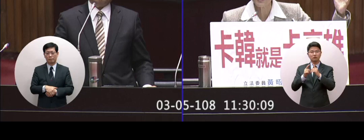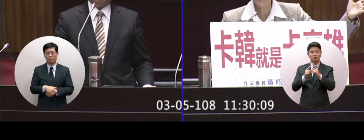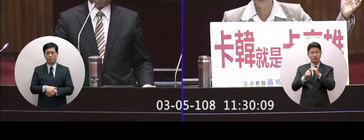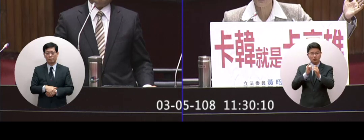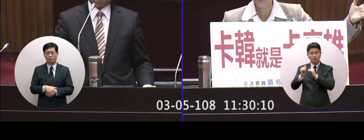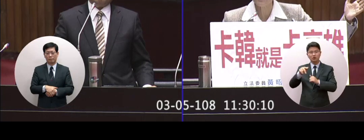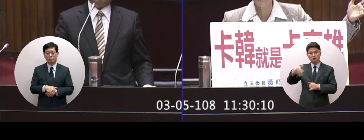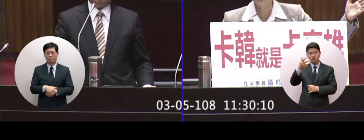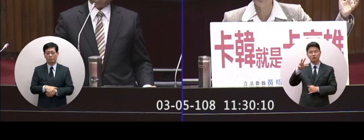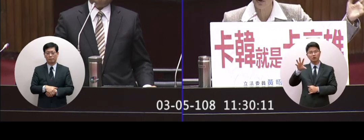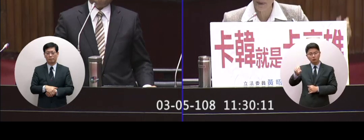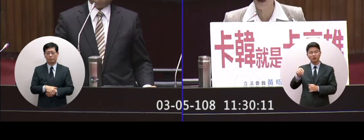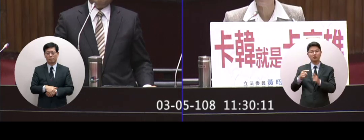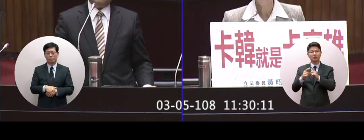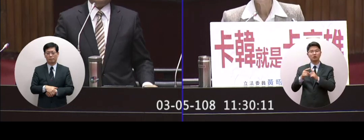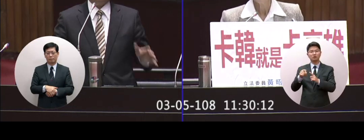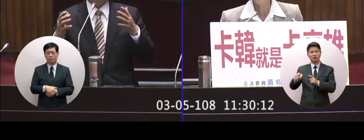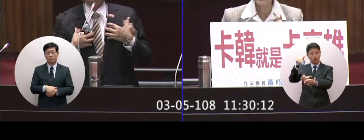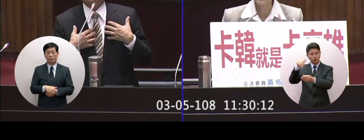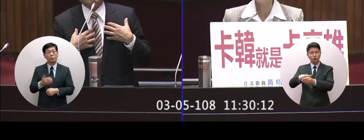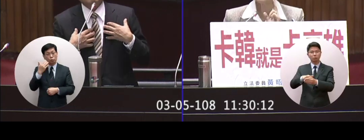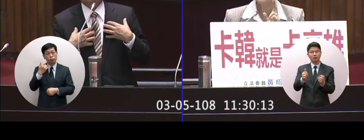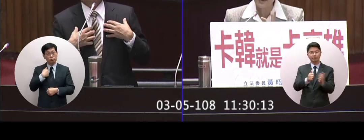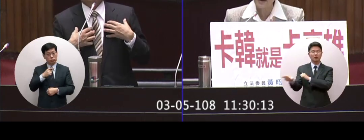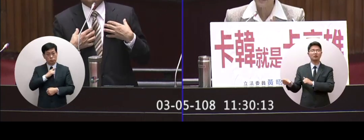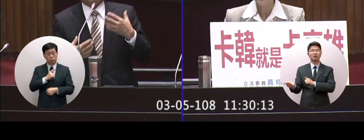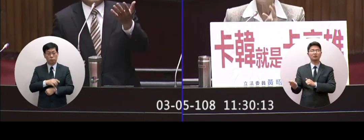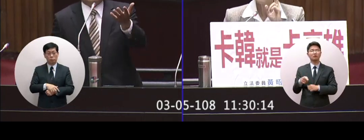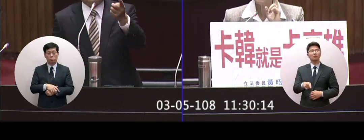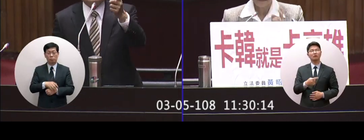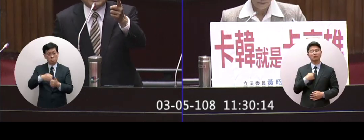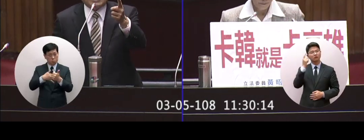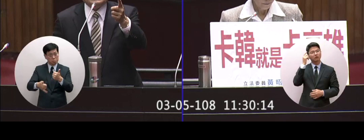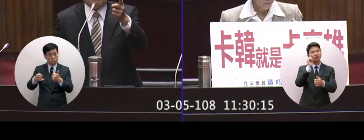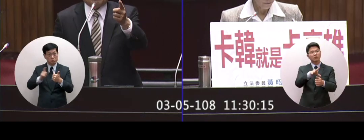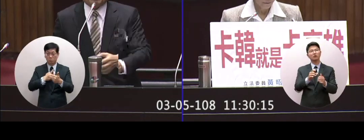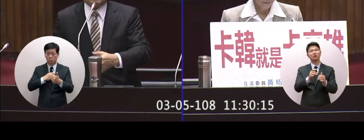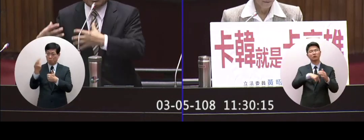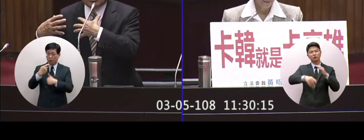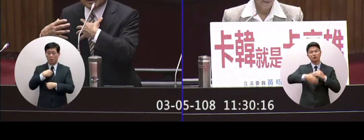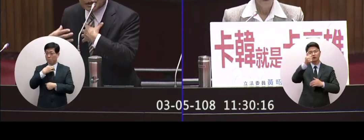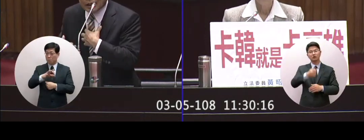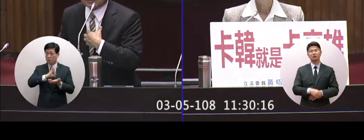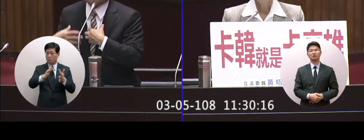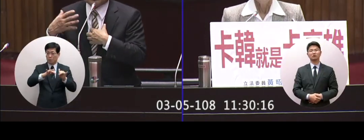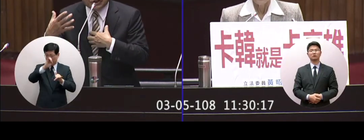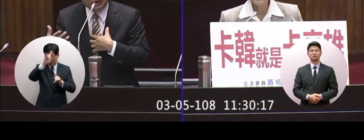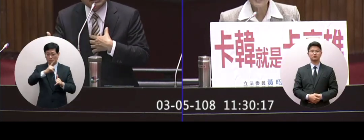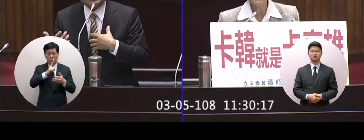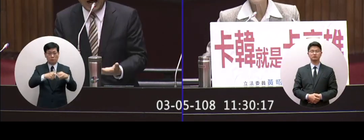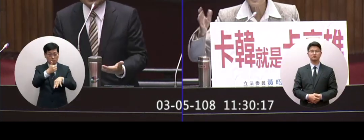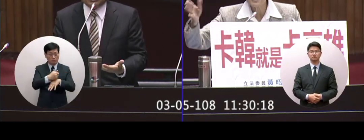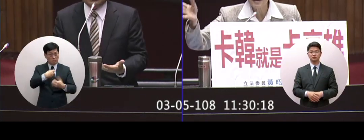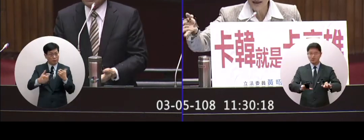否决掉700多万人民的投票。 你要我不要？ 我告诉院长。 委员，你刚才才叫我说不要用民进党的主席